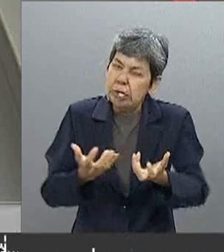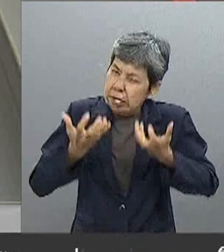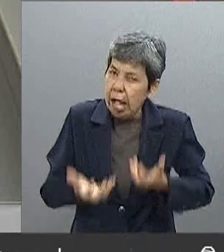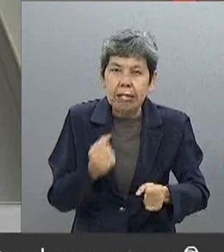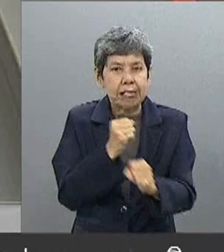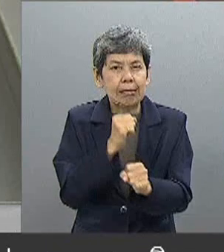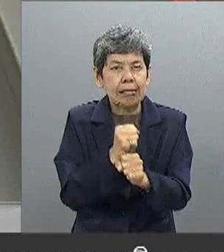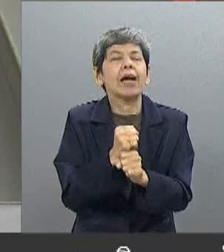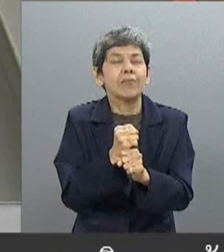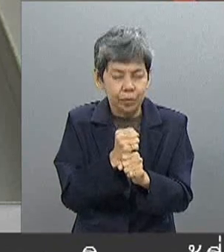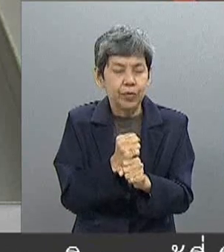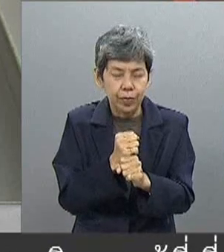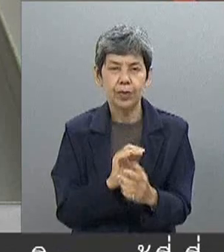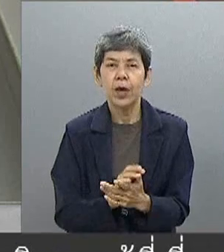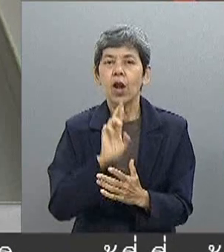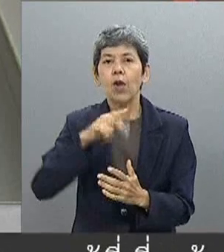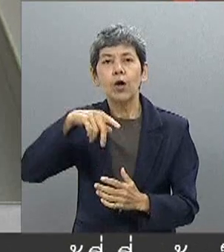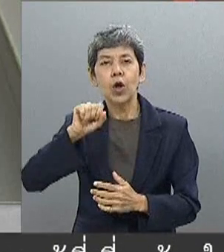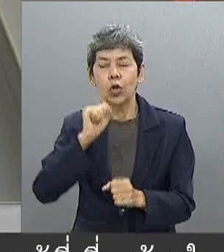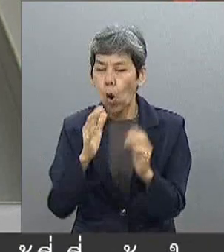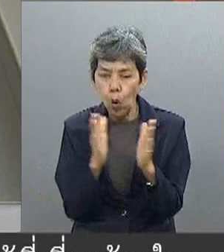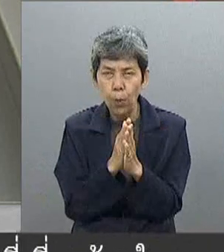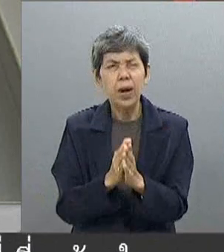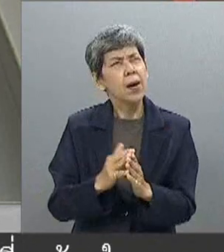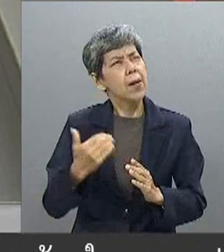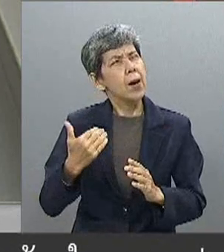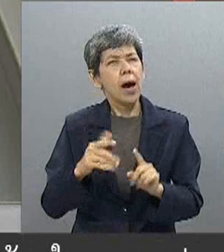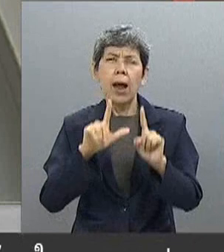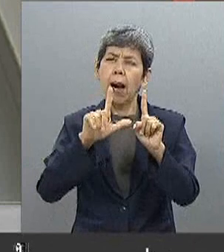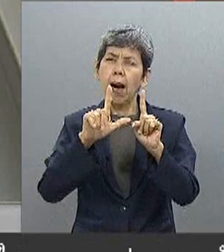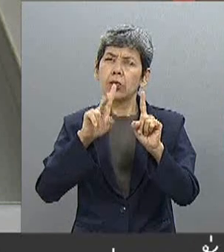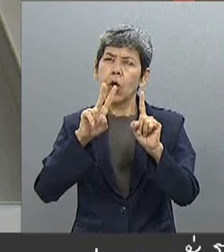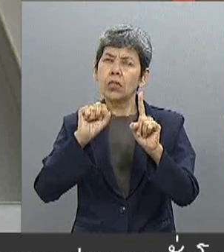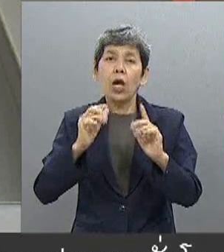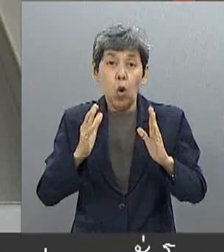แบบแบบนี้แบบแรกนั้นชื่อว่ากำลังใจจะให้อาสาสมัครสาธารณสุขประจำหมู่บ้านหรือว่าอสมหรือว่ากลุ่มทางเจ้าหน้าที่โรงพยาบาลส่งเสริมสุขภาพตามหรือว่ารพ.สต.รวมๆประมาณ 1ล้าน 2